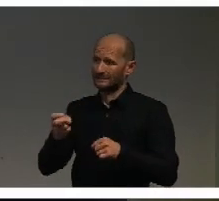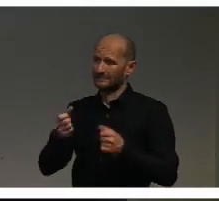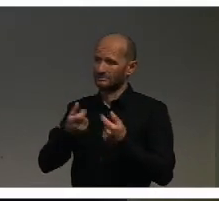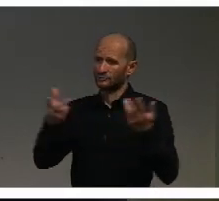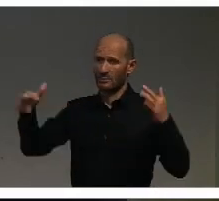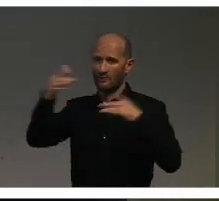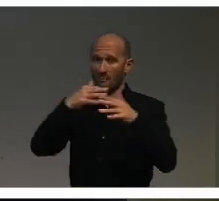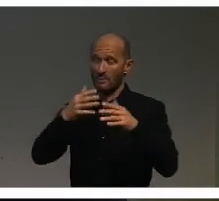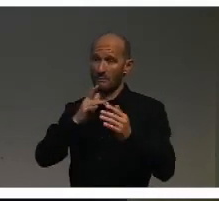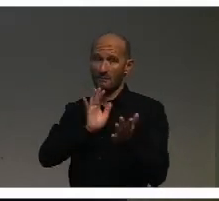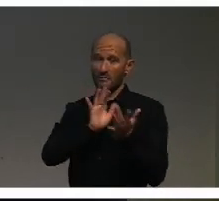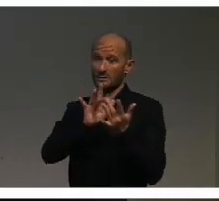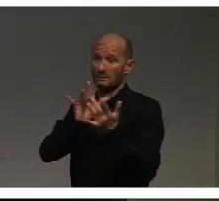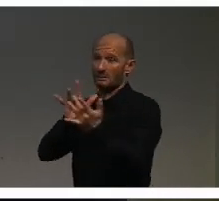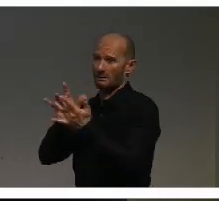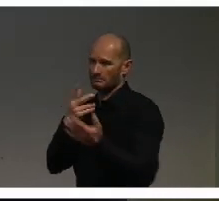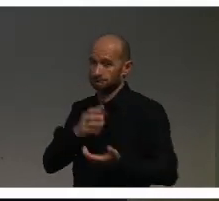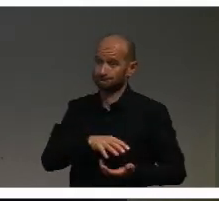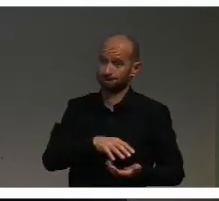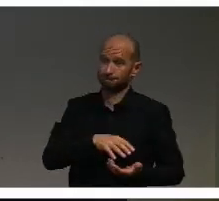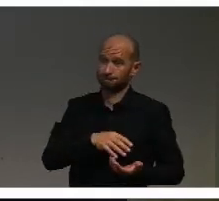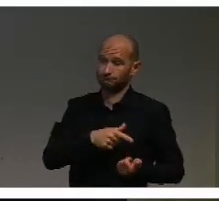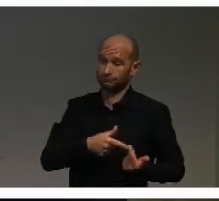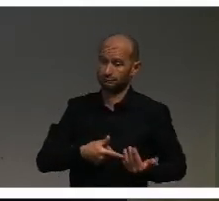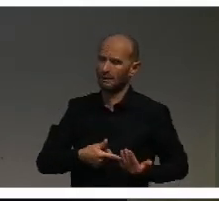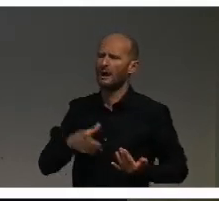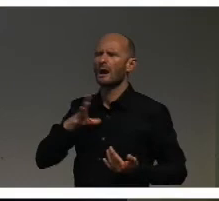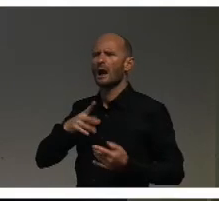autour des produits chimiques des outils qui existent aujourd'hui comme MIXI,